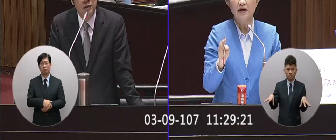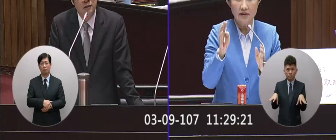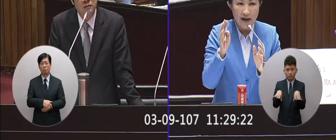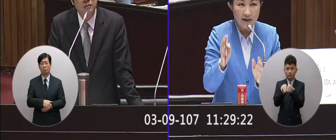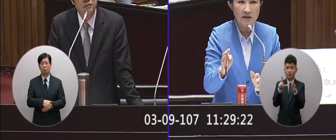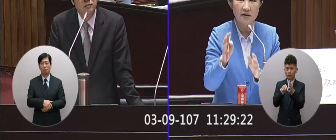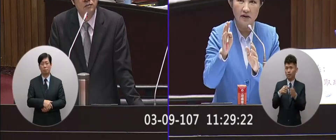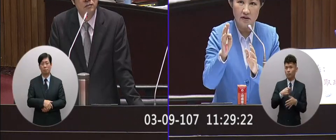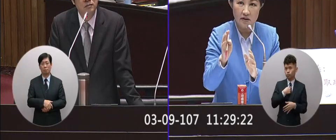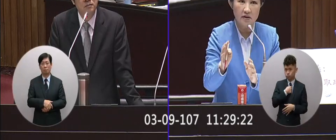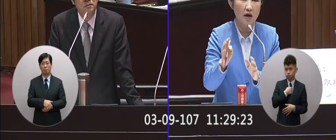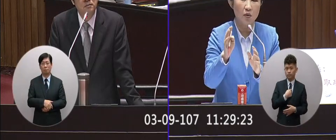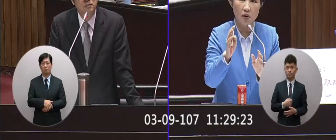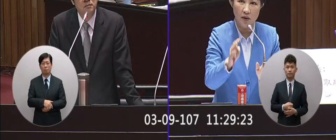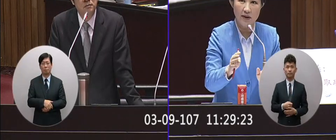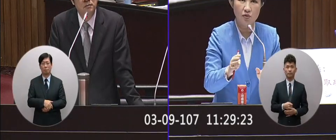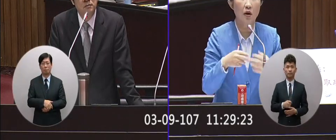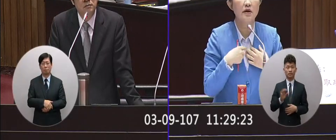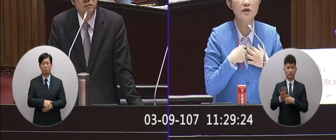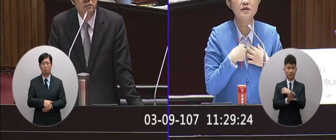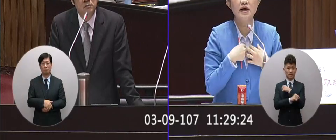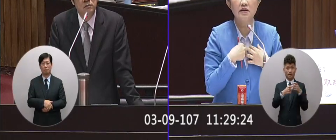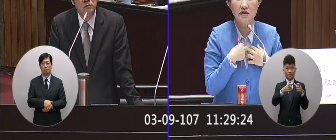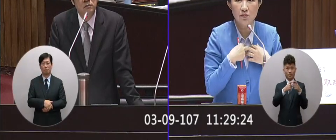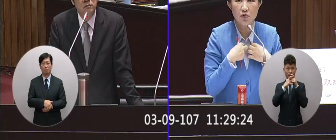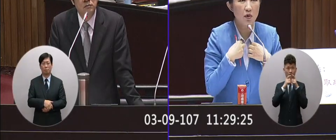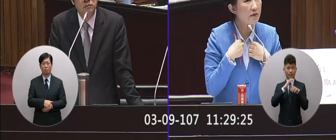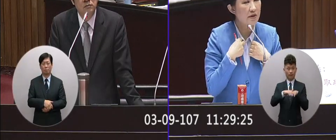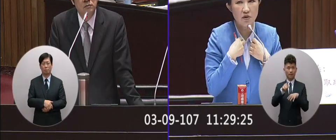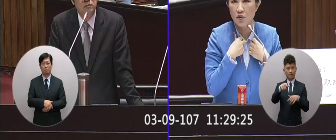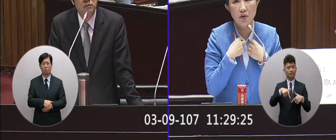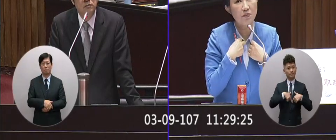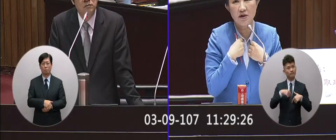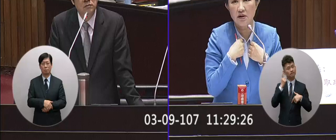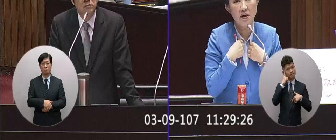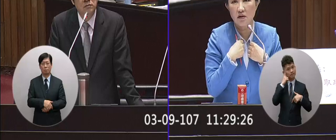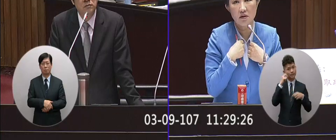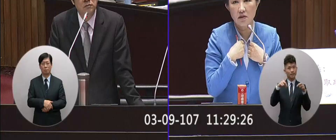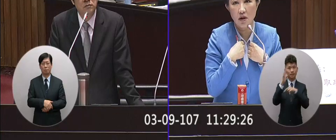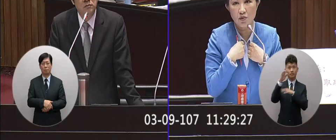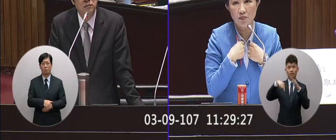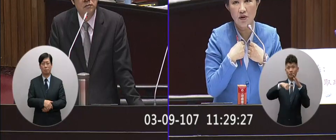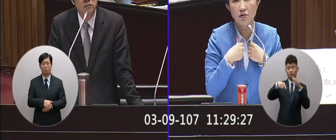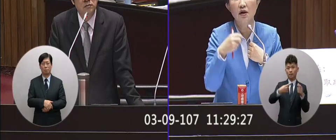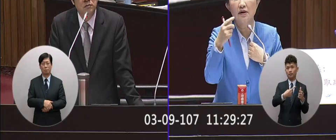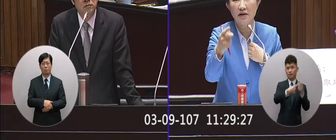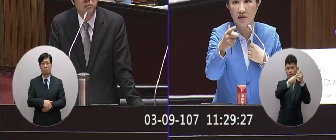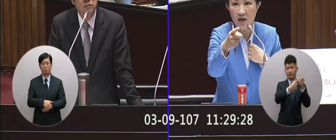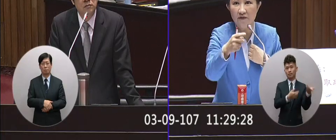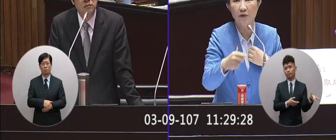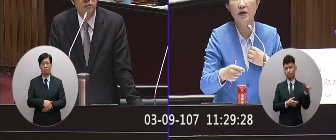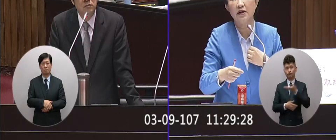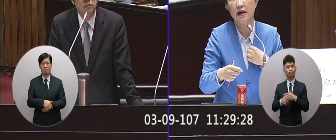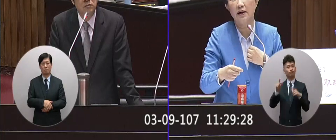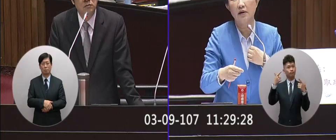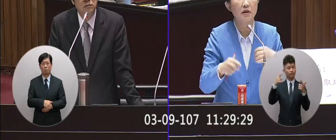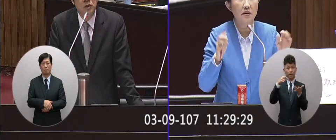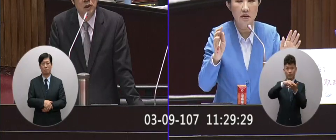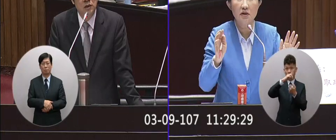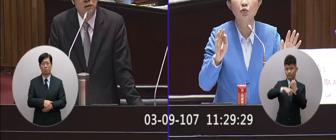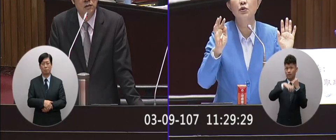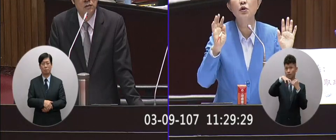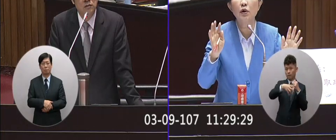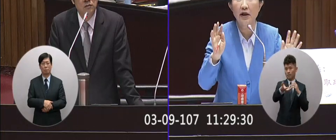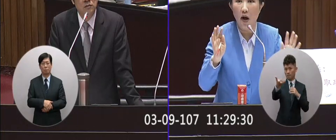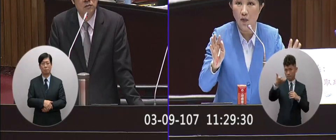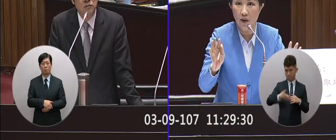间， 对对， 但是你至少会回答说，哎，在你心目中行政院不是第一要到中部地区，但是立法院应该来，